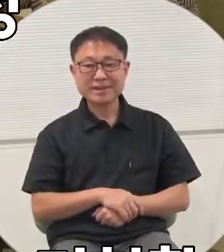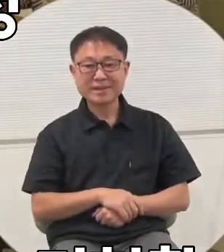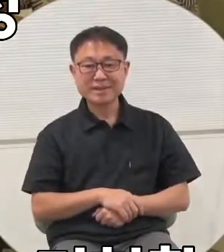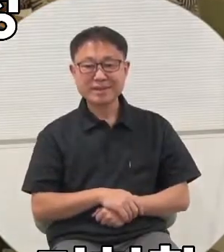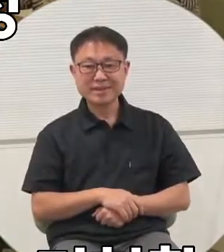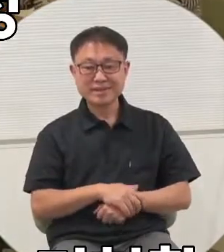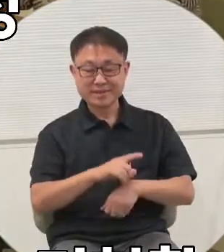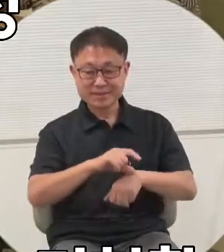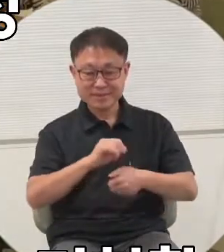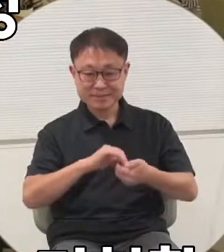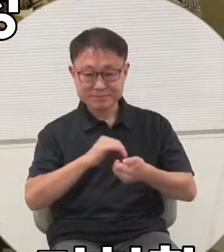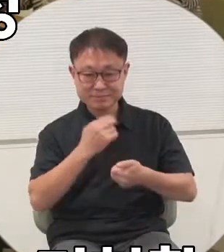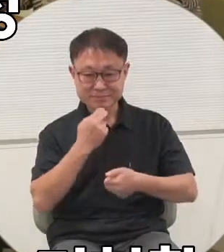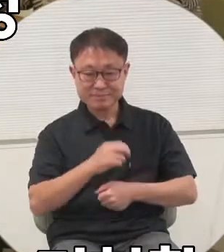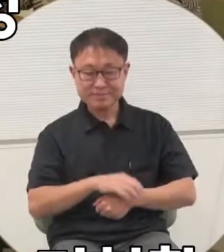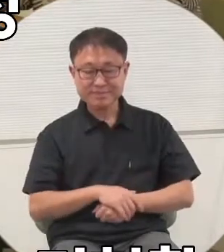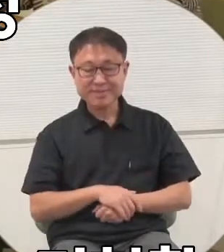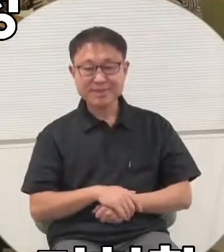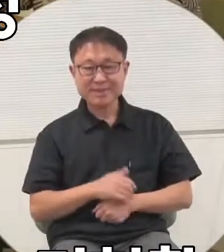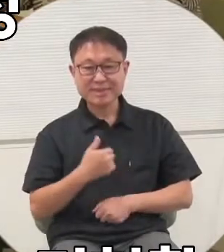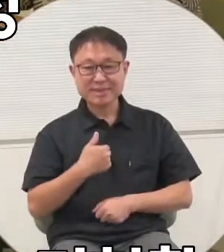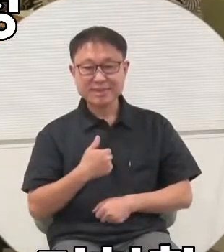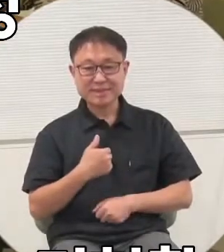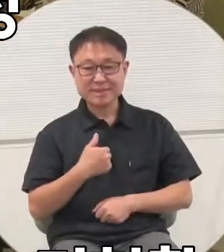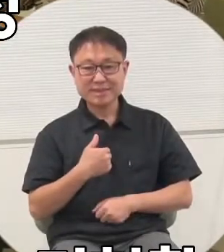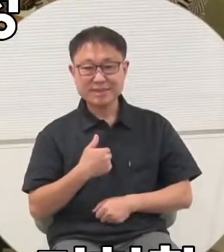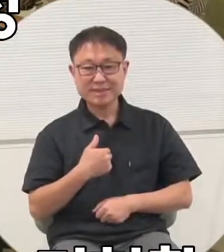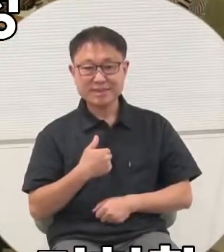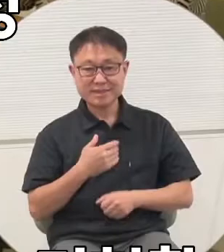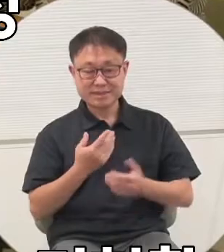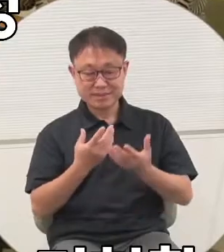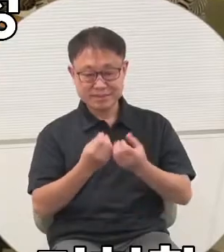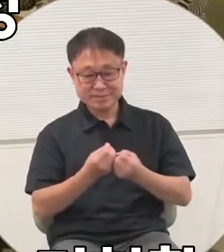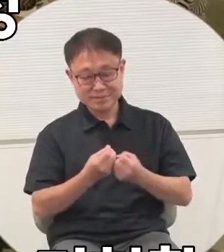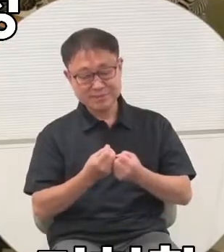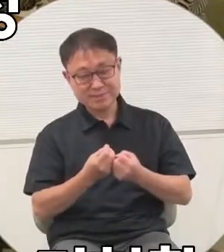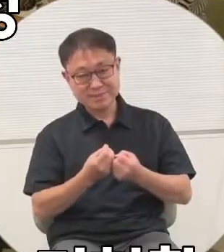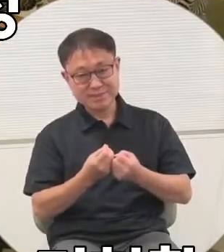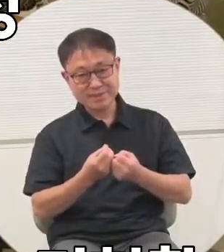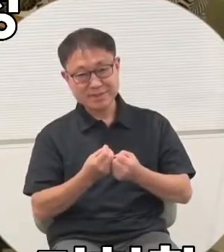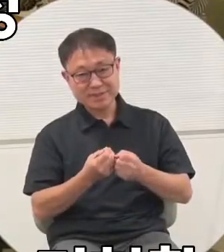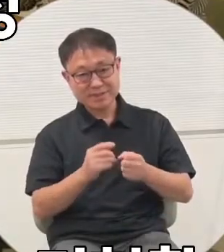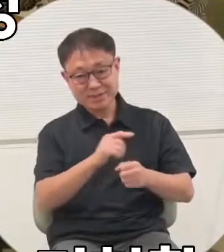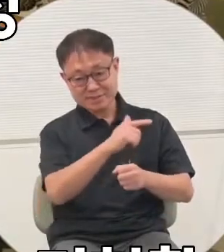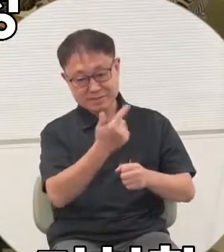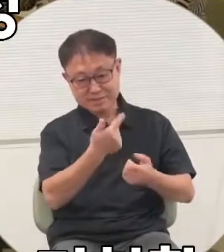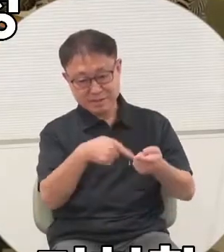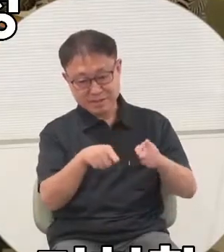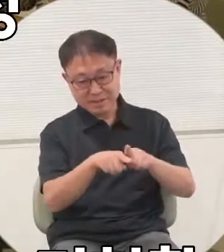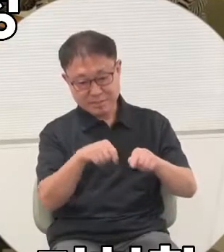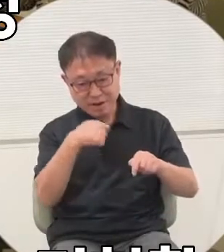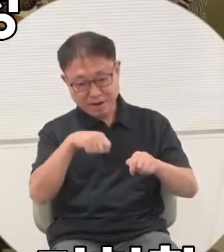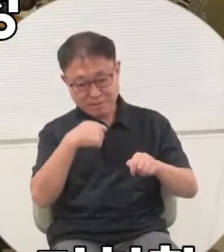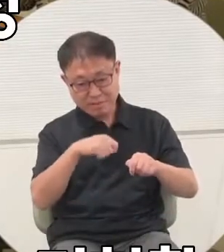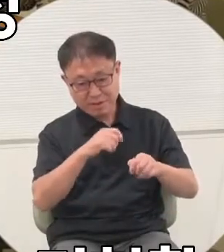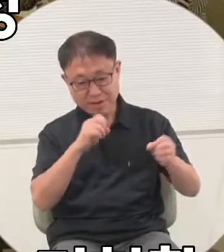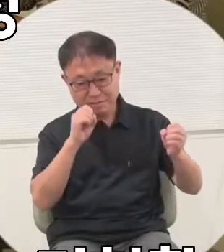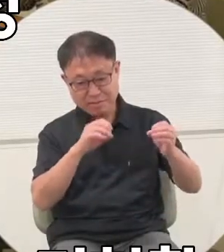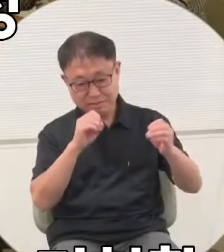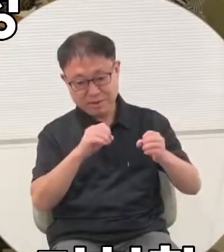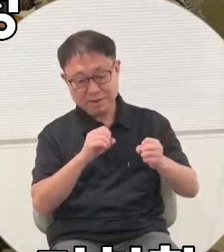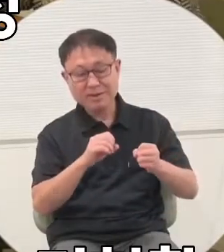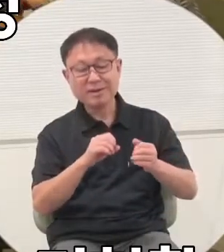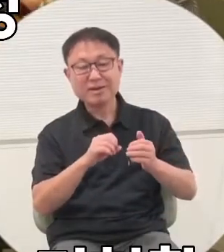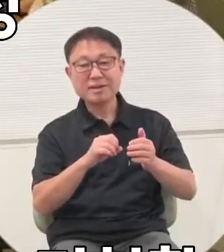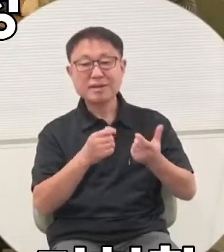제한. 전에는 일과 그래도 일과 안에서 끝나고 아까 말씀하신 대로 저녁이라도 같이 먹으면서 또 계속된 대화도 하고